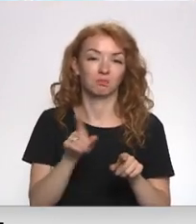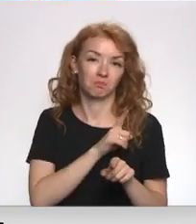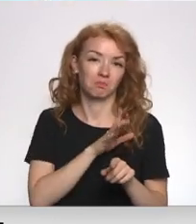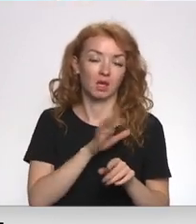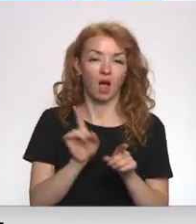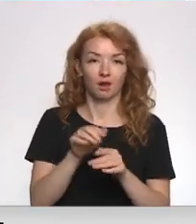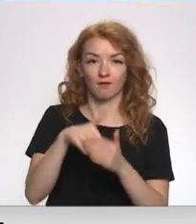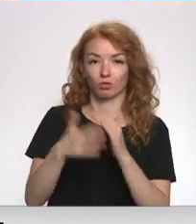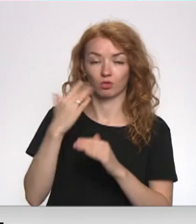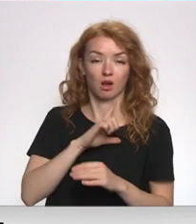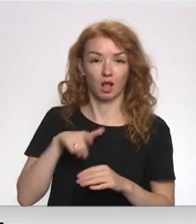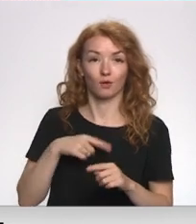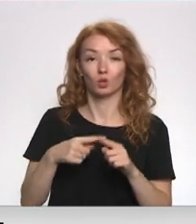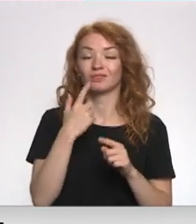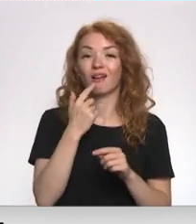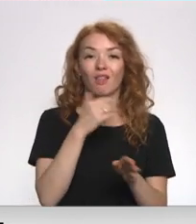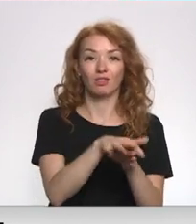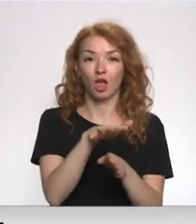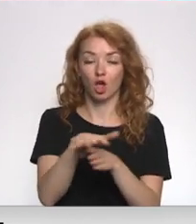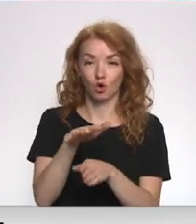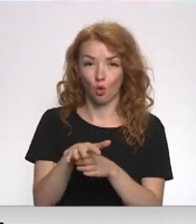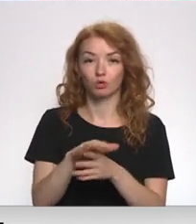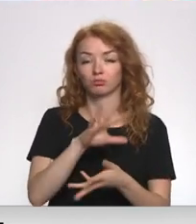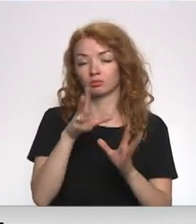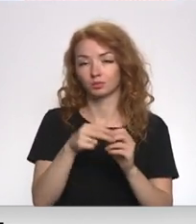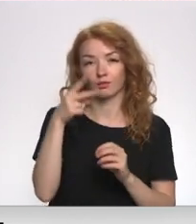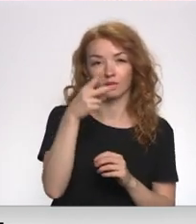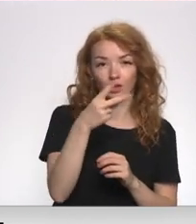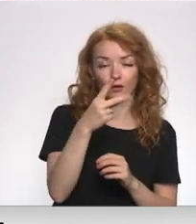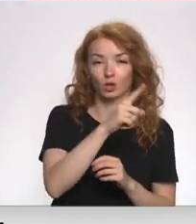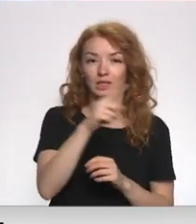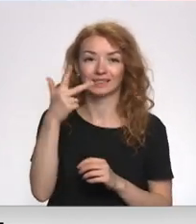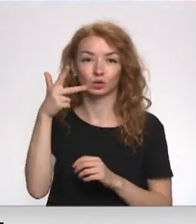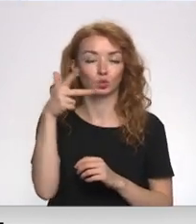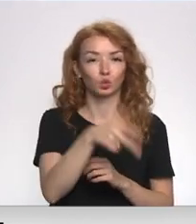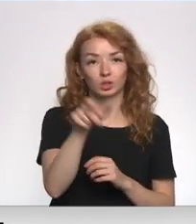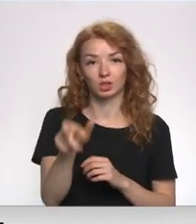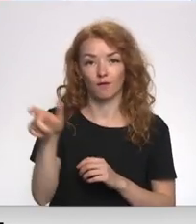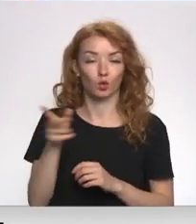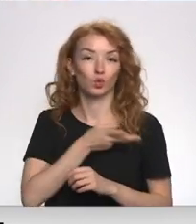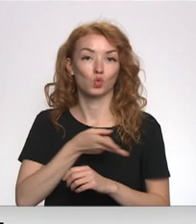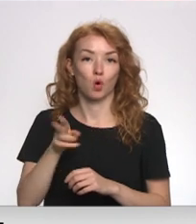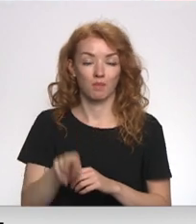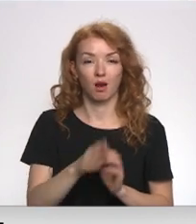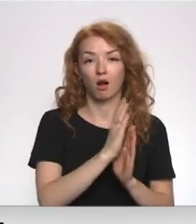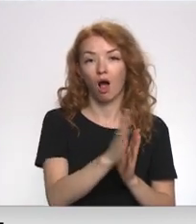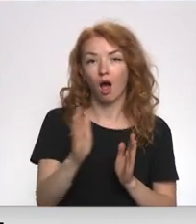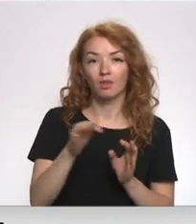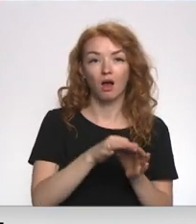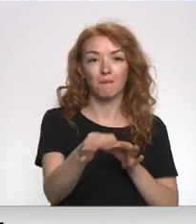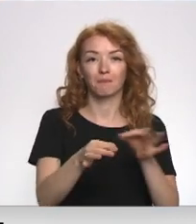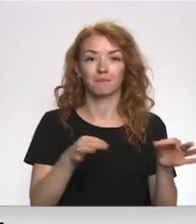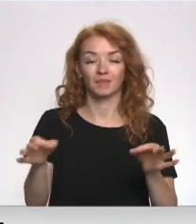un sarkanais terors prasīja 2 līdz pat 3 tūkstoši cilvēku dzīvības, jo katrā Latvijas apriņķī